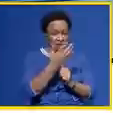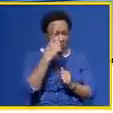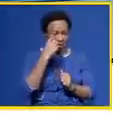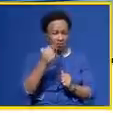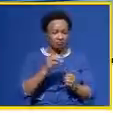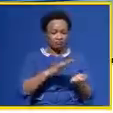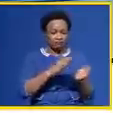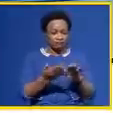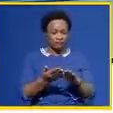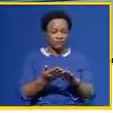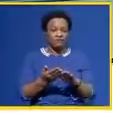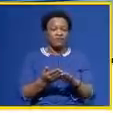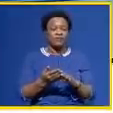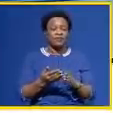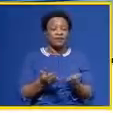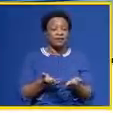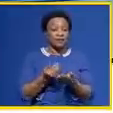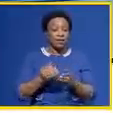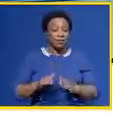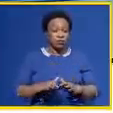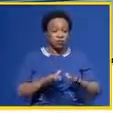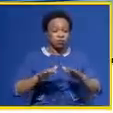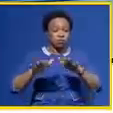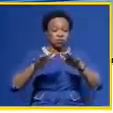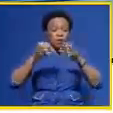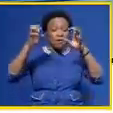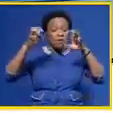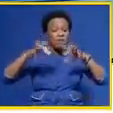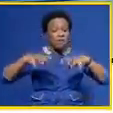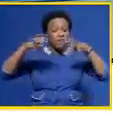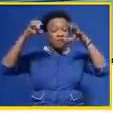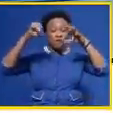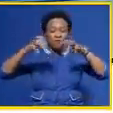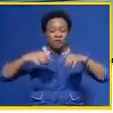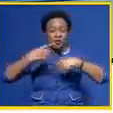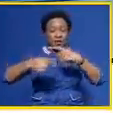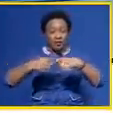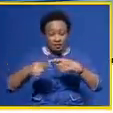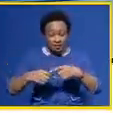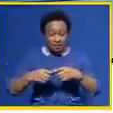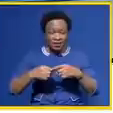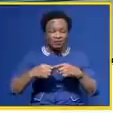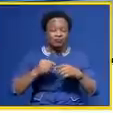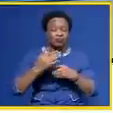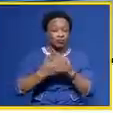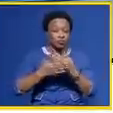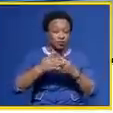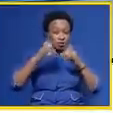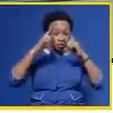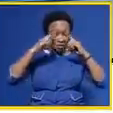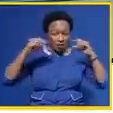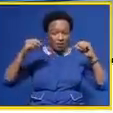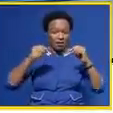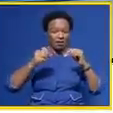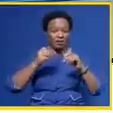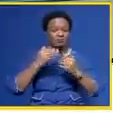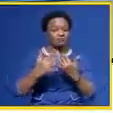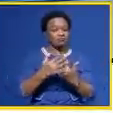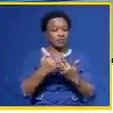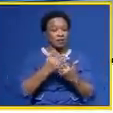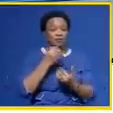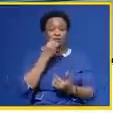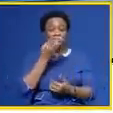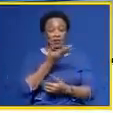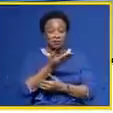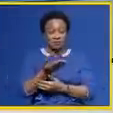kutokana na mafuriko yaliyosababishwa na mvua kubwa inayoendelea kunyesha kwenye kisiwa cha Kyushu nchini Japan, kama tunavyoelezwa kwenye taarifa hii.